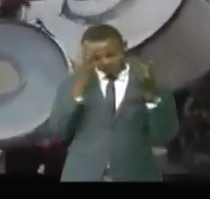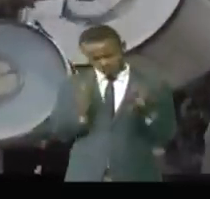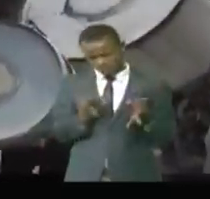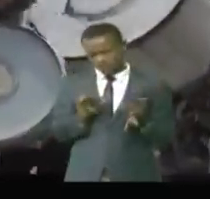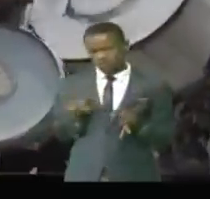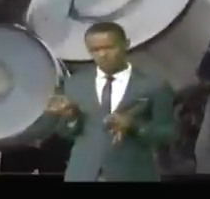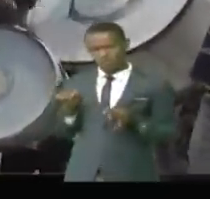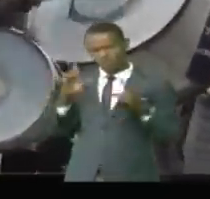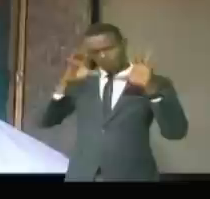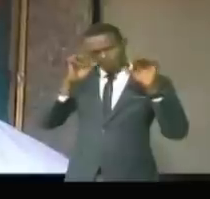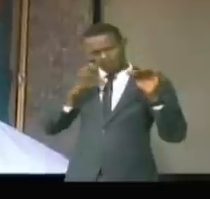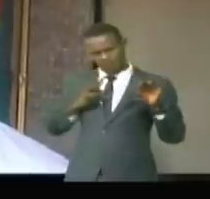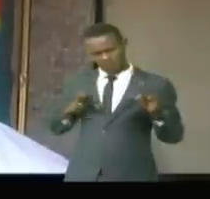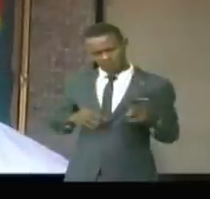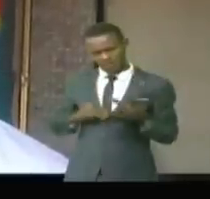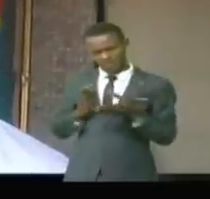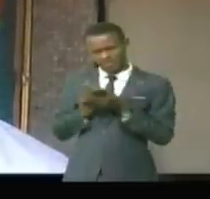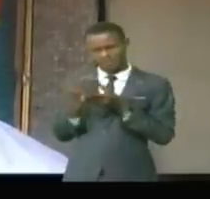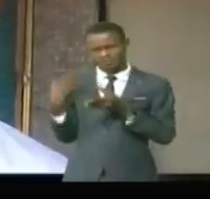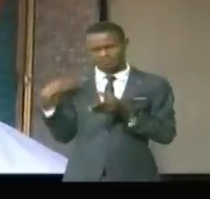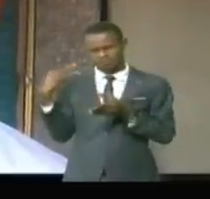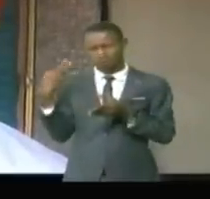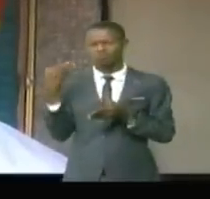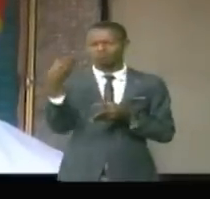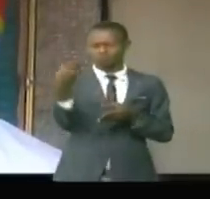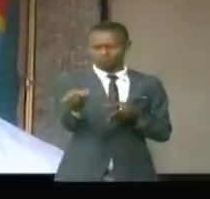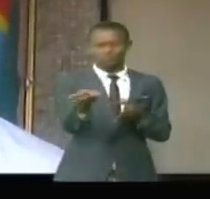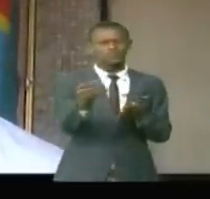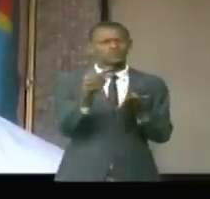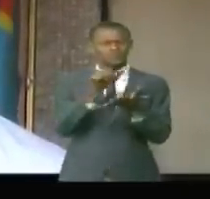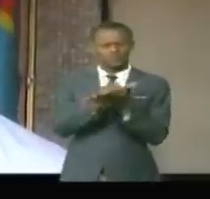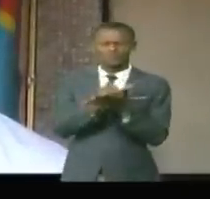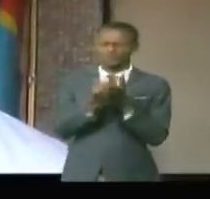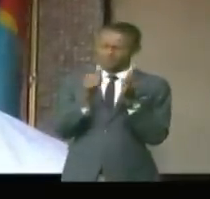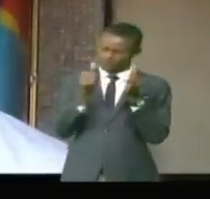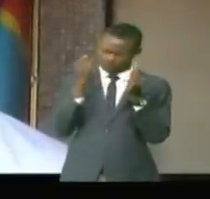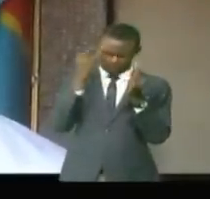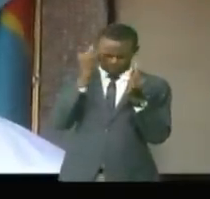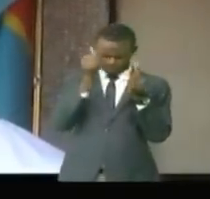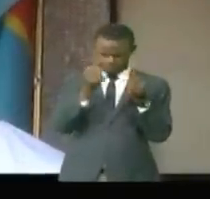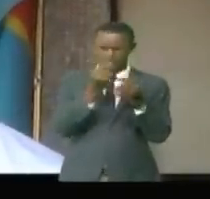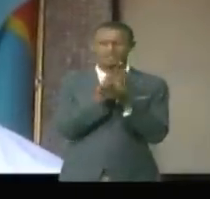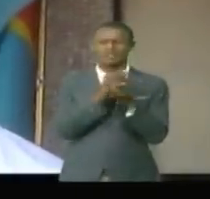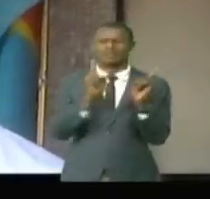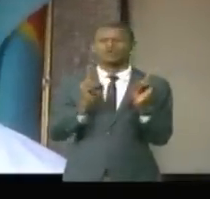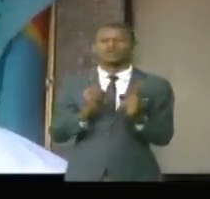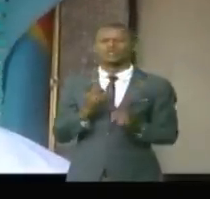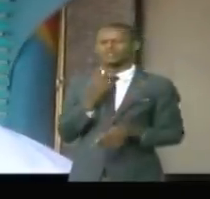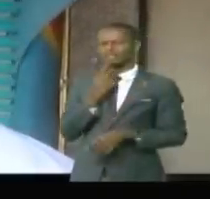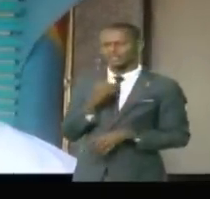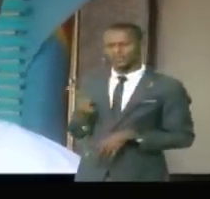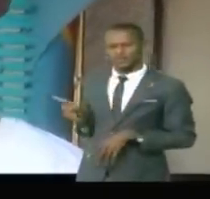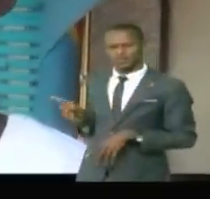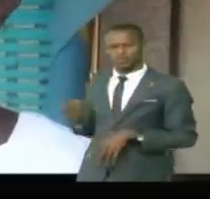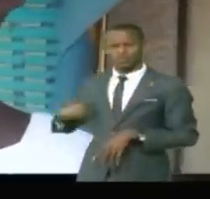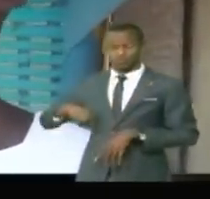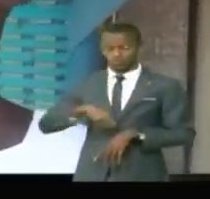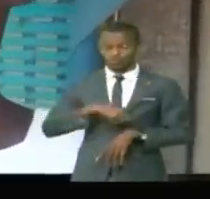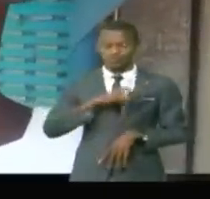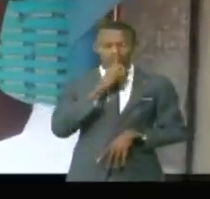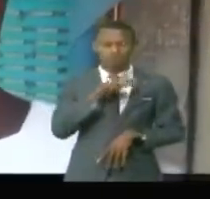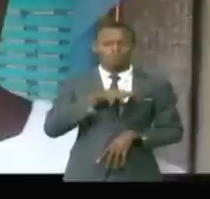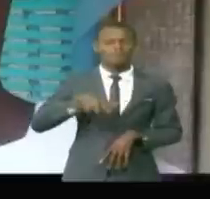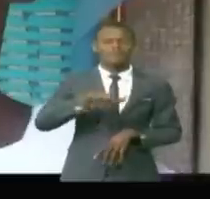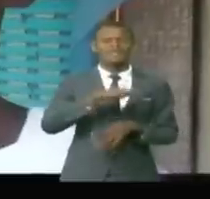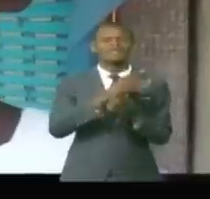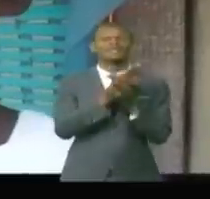en RDC. Nous sommes dans la démocratie, tout le monde est appelé à postuler où il veut. Donc cela prouve